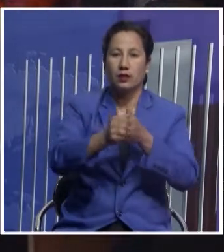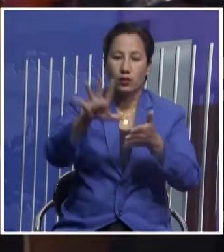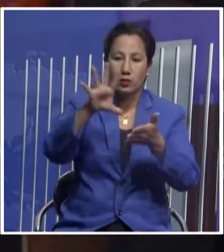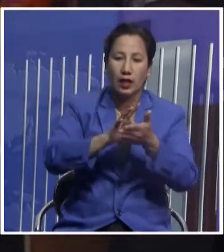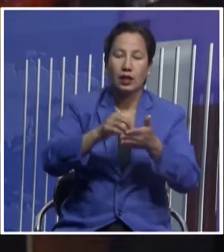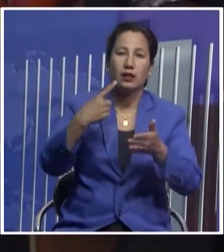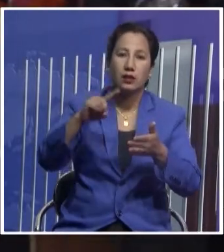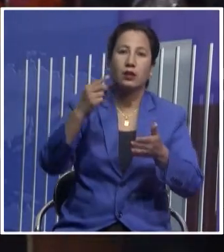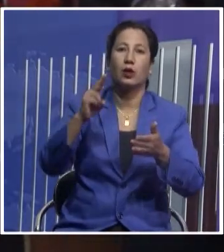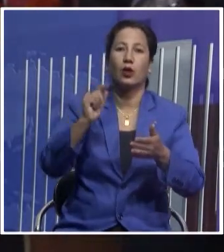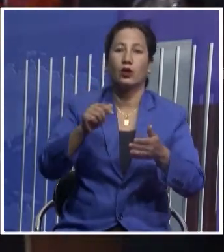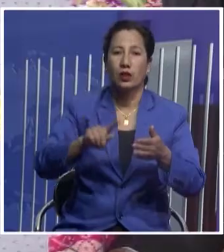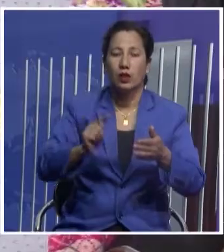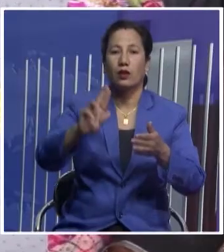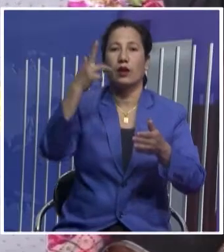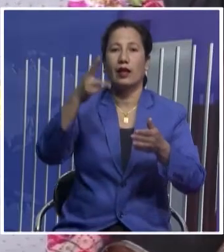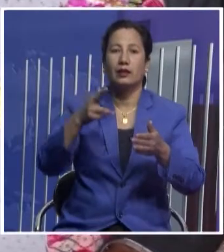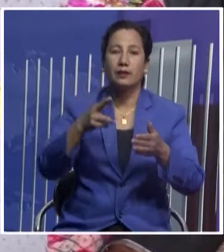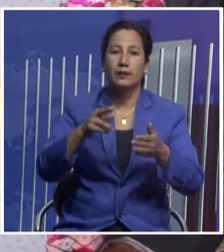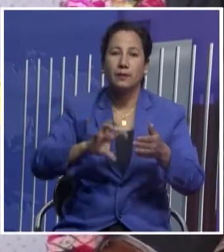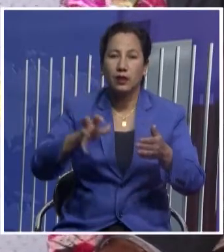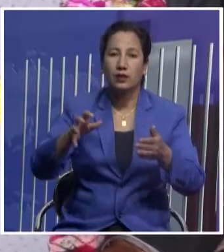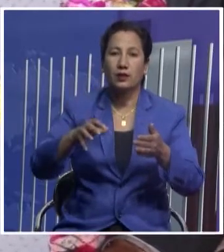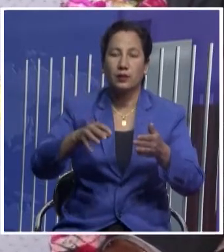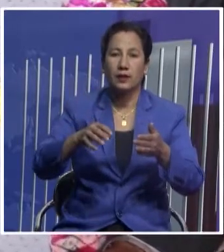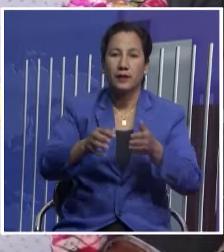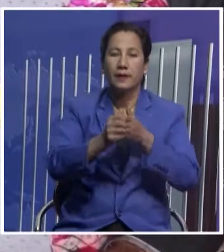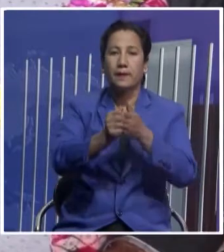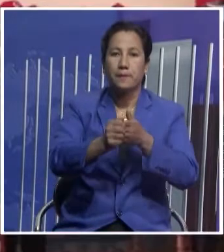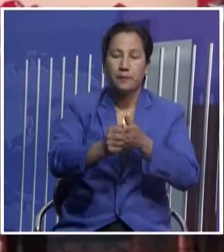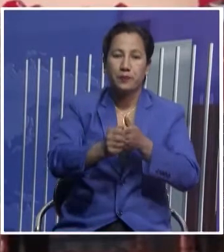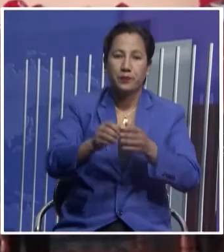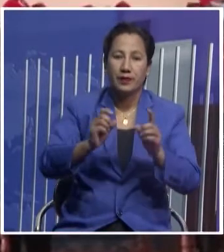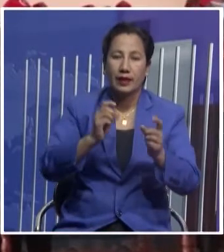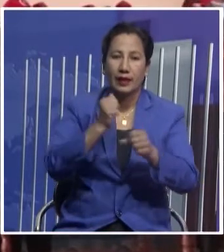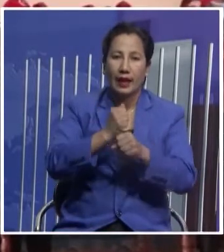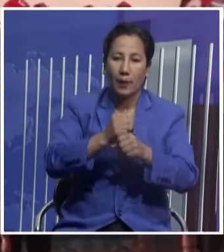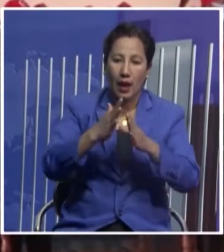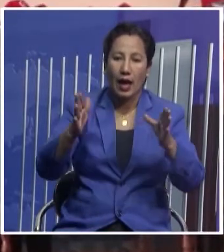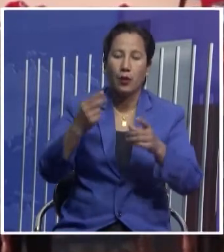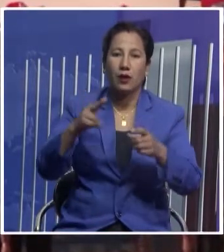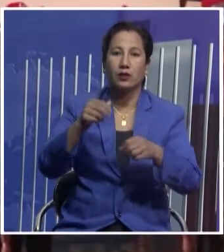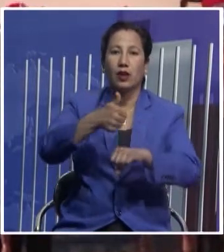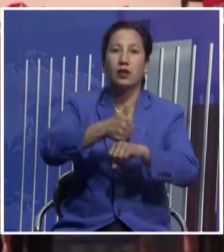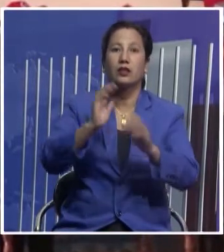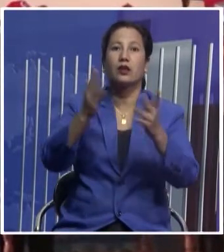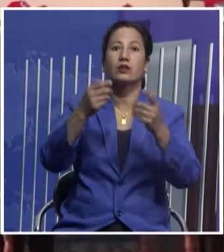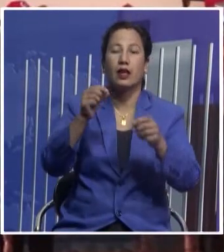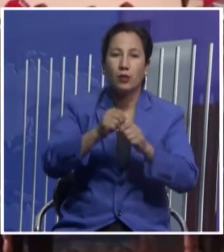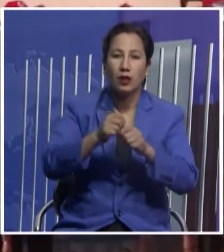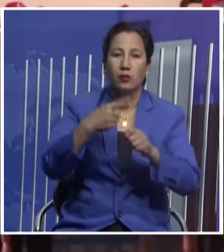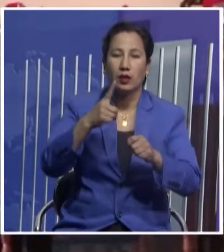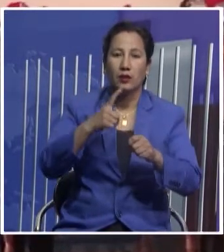हो यस्तै कर्णाली प्रदेशमा पनि नेतृत्व चयन प्रक्रिया लम्बिएको छ अध्यक्ष कसलाई बनाउने भन्नेबारे